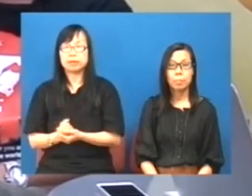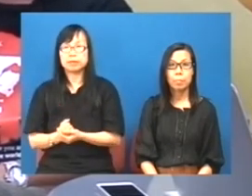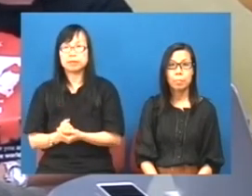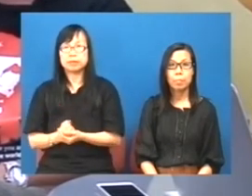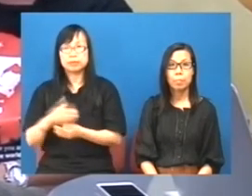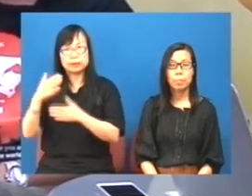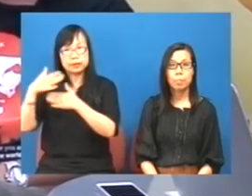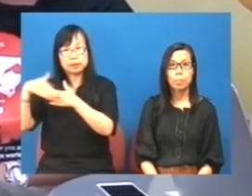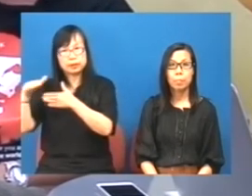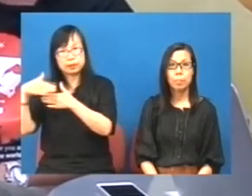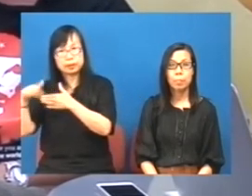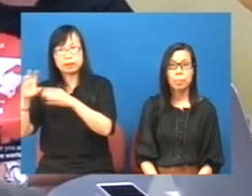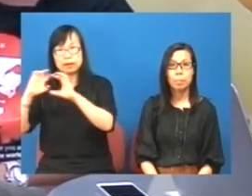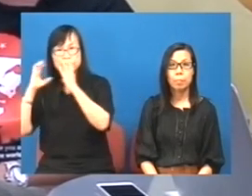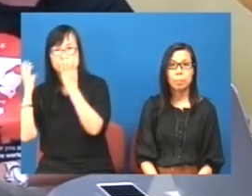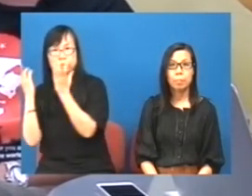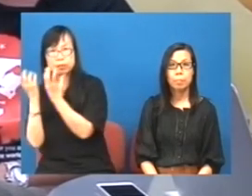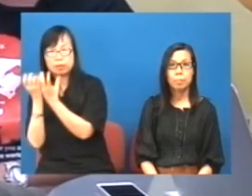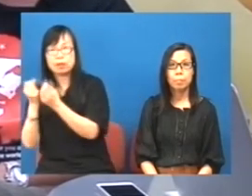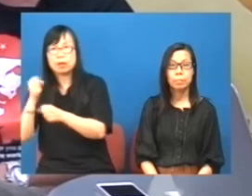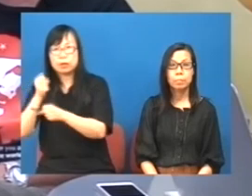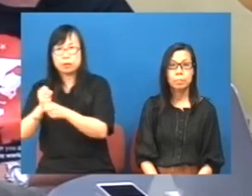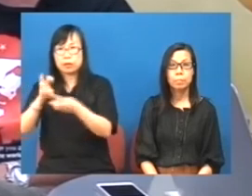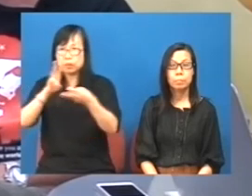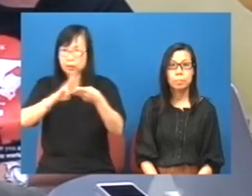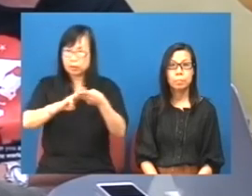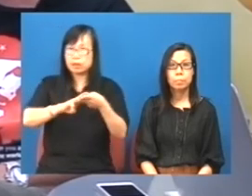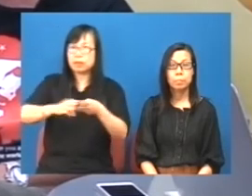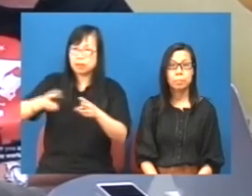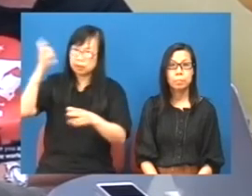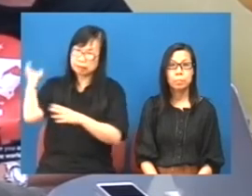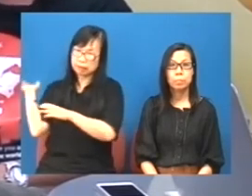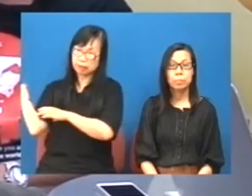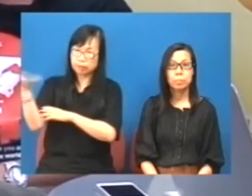其他的團體做田徑運動會田徑會